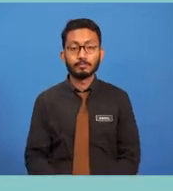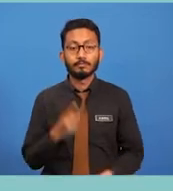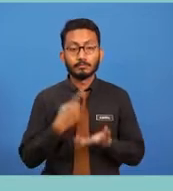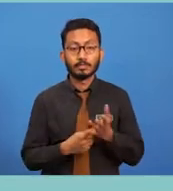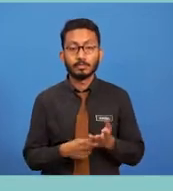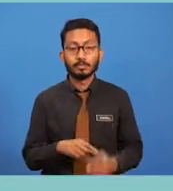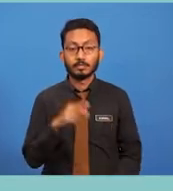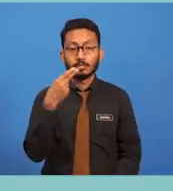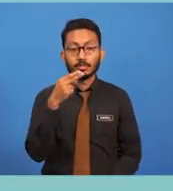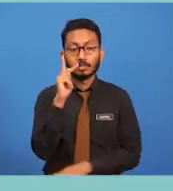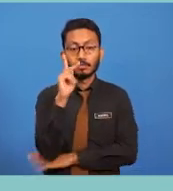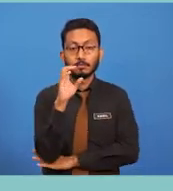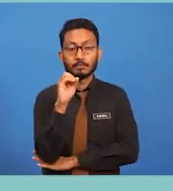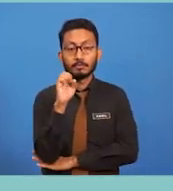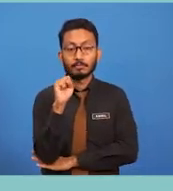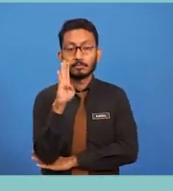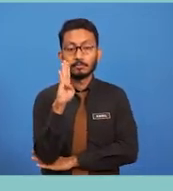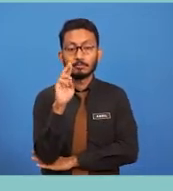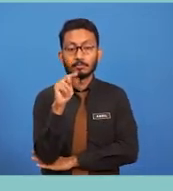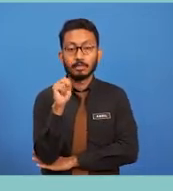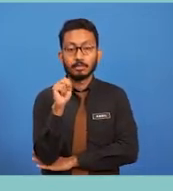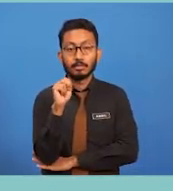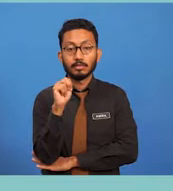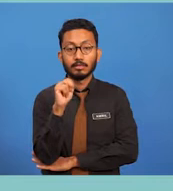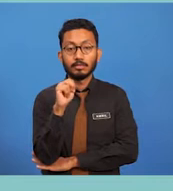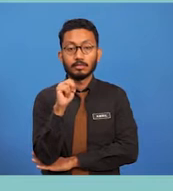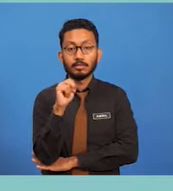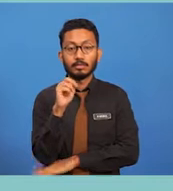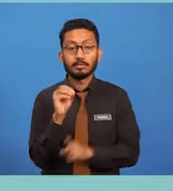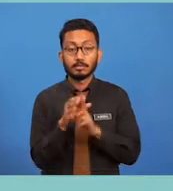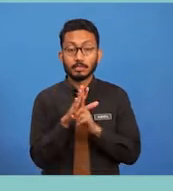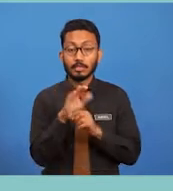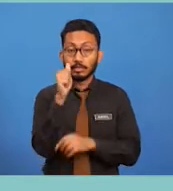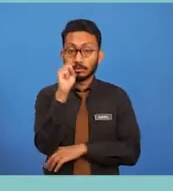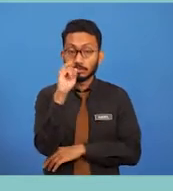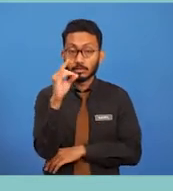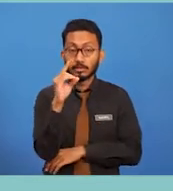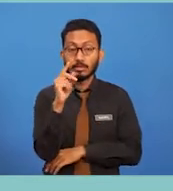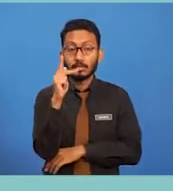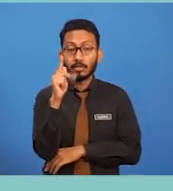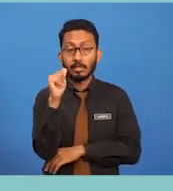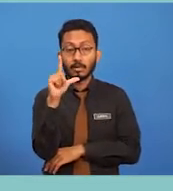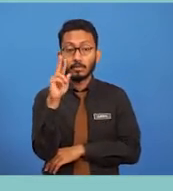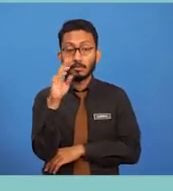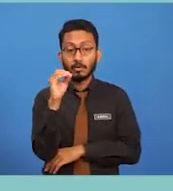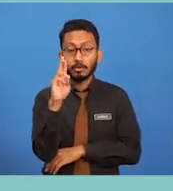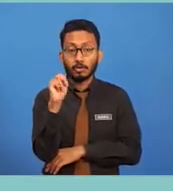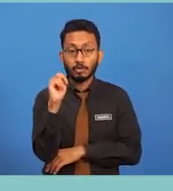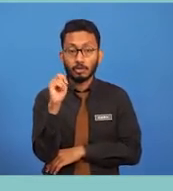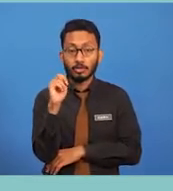Apakah kebesan asid karbonik? Berikan sebab. Dalam soalan